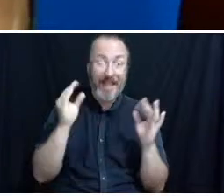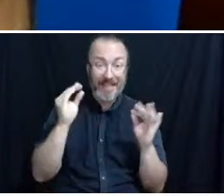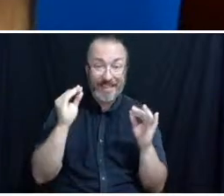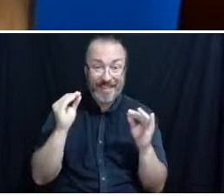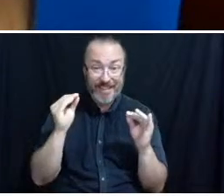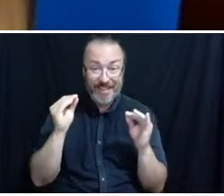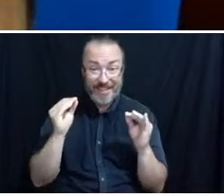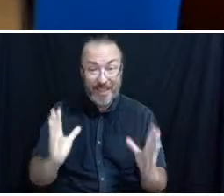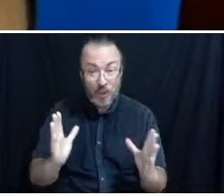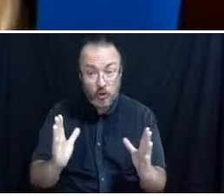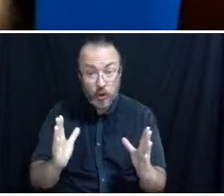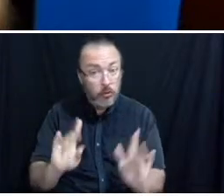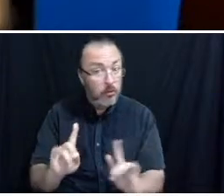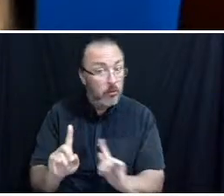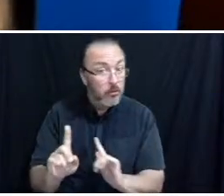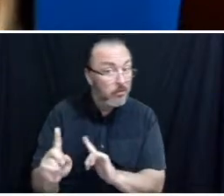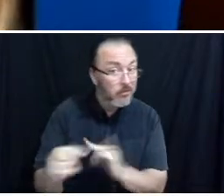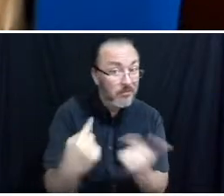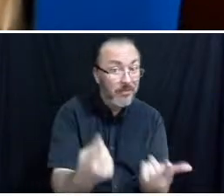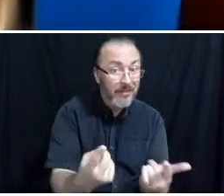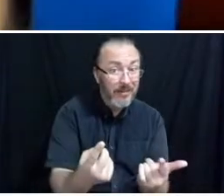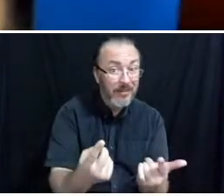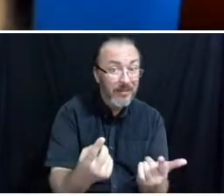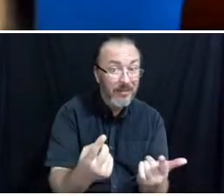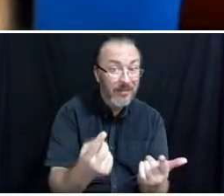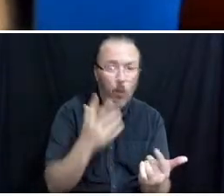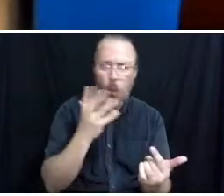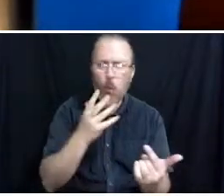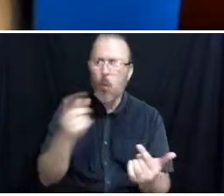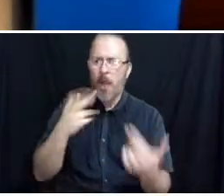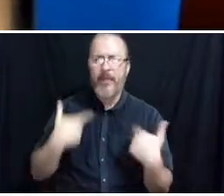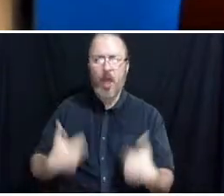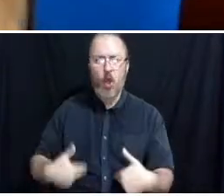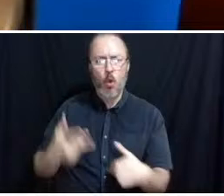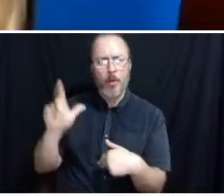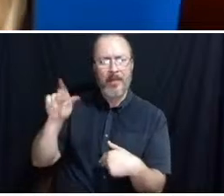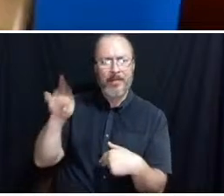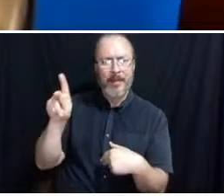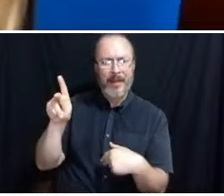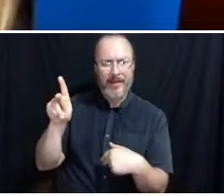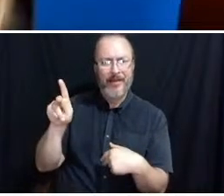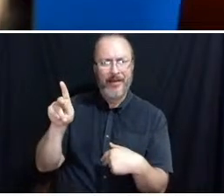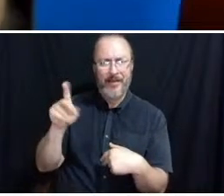pendant cette crise ont été le lien humain